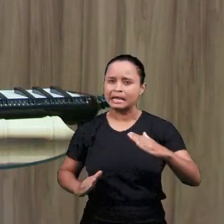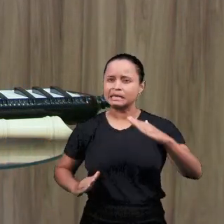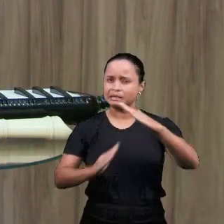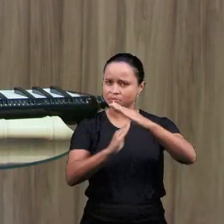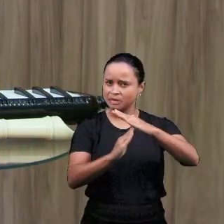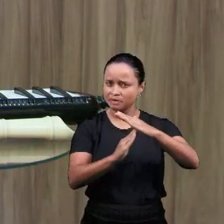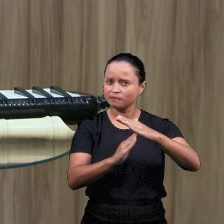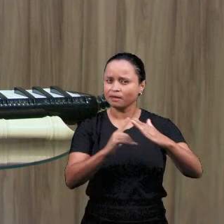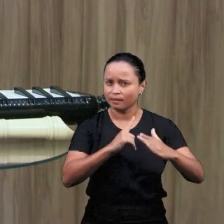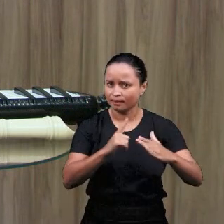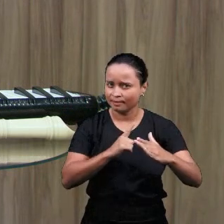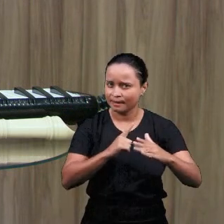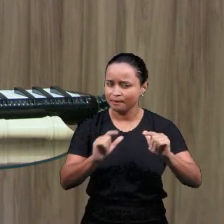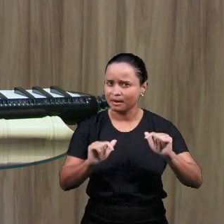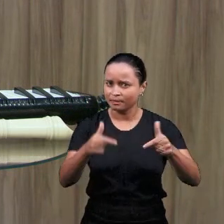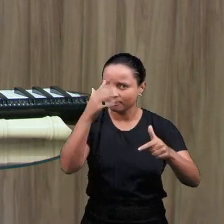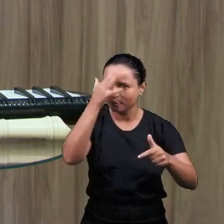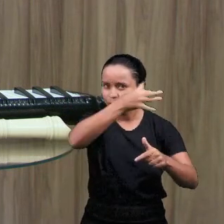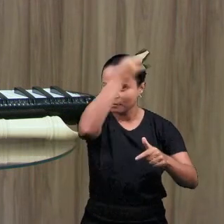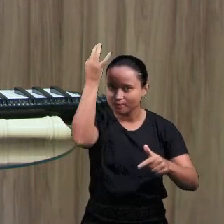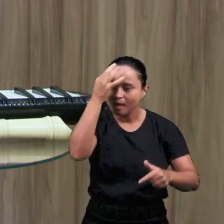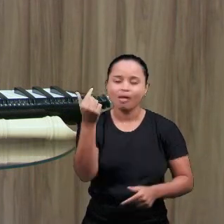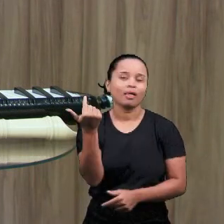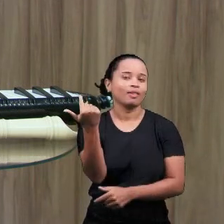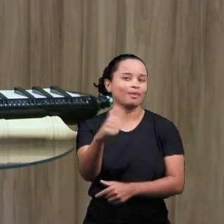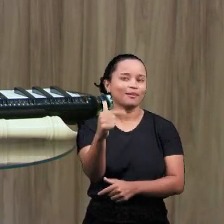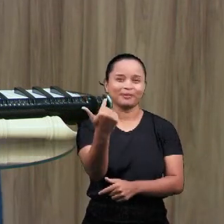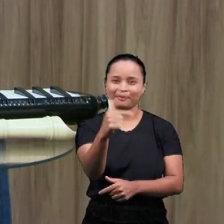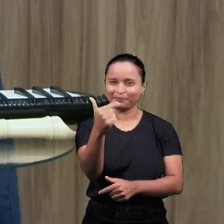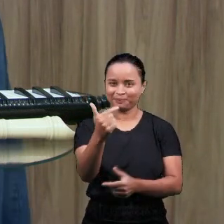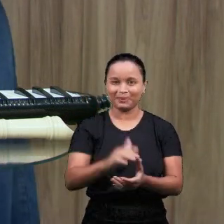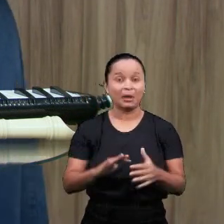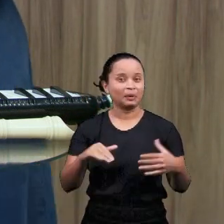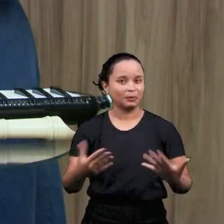l'opération puissante du Saint-Esprit de Dieu. Nous allons assister.